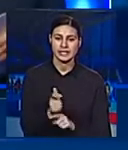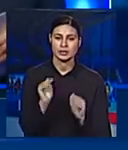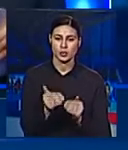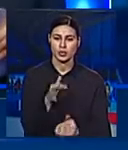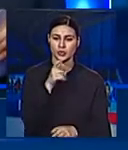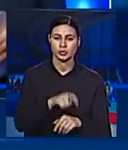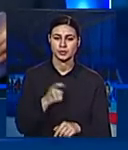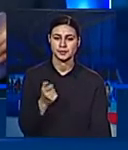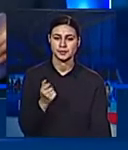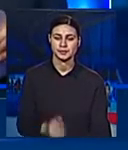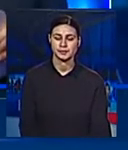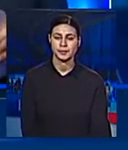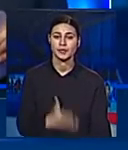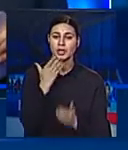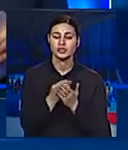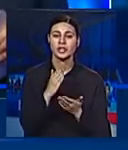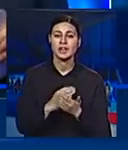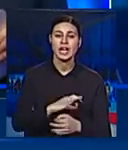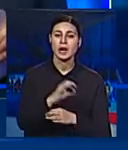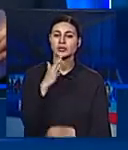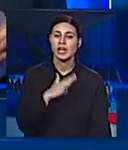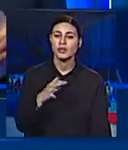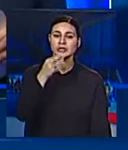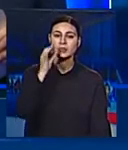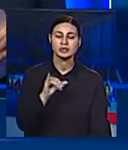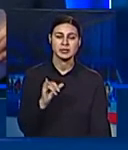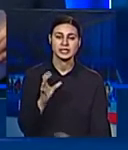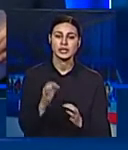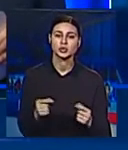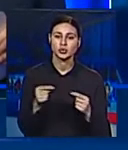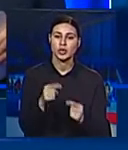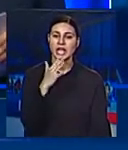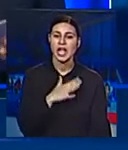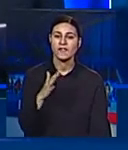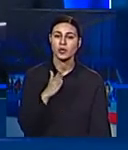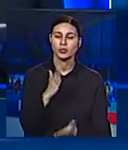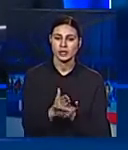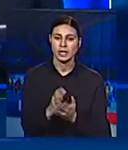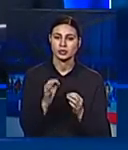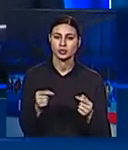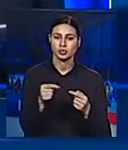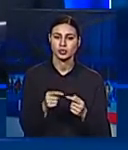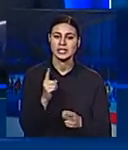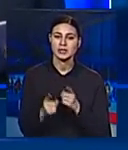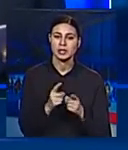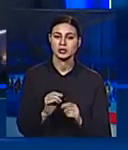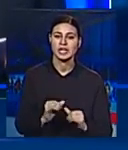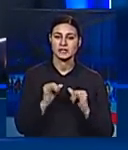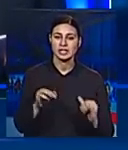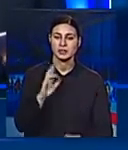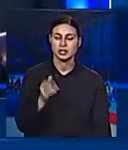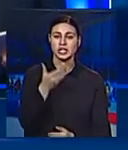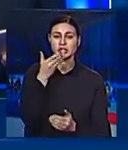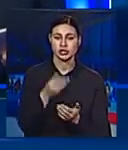თუ შეიძლება. ჩვენ გვაქვს აღმოსავლეთ ევროპის გამოცდილება, სადაც სწორედ ევროპული საგრანტო რესურსები აღმოჩნდა გამსაზღვრელი ამ ინფრასტრუქტურის განვითარებაში და